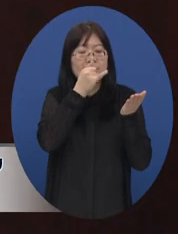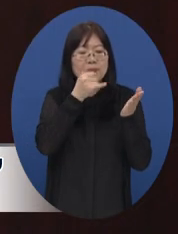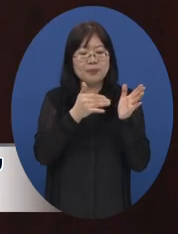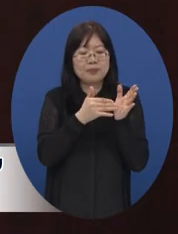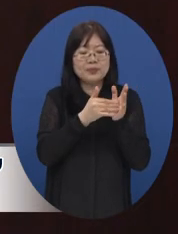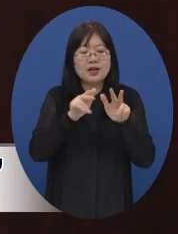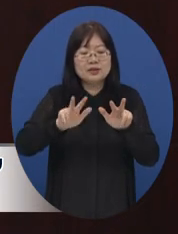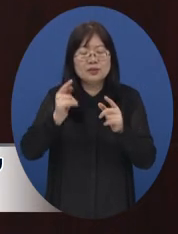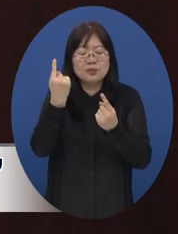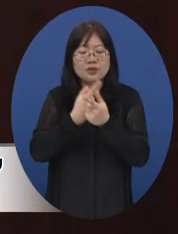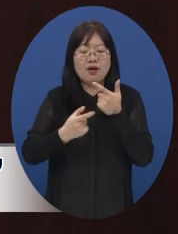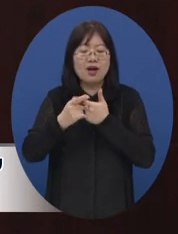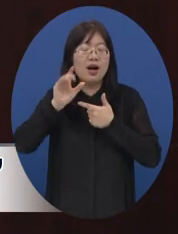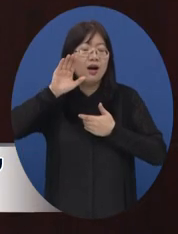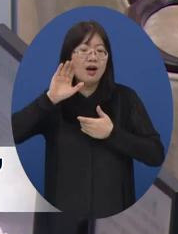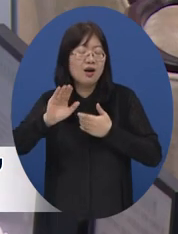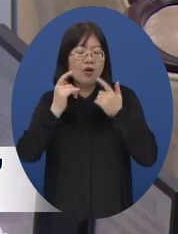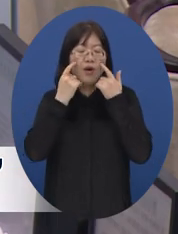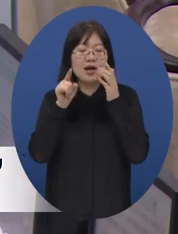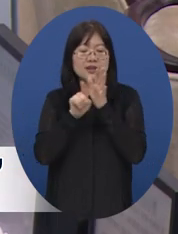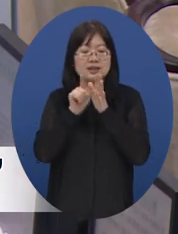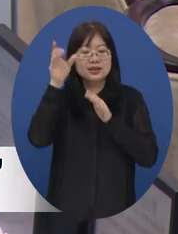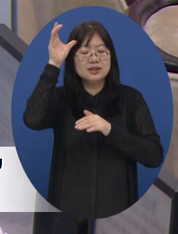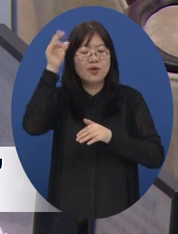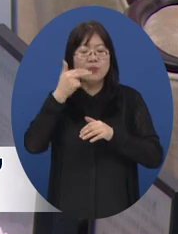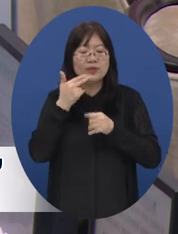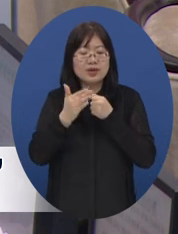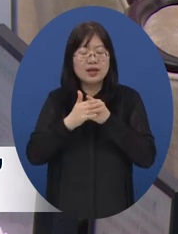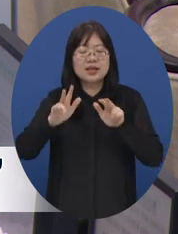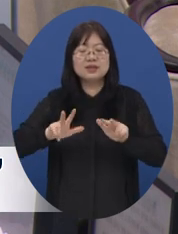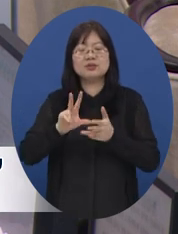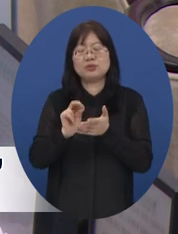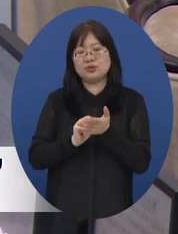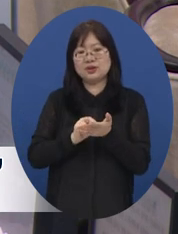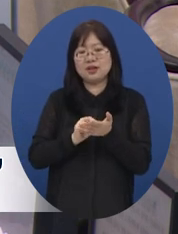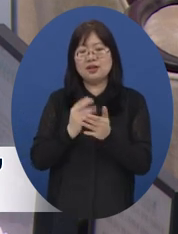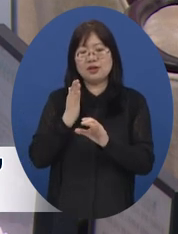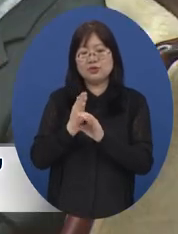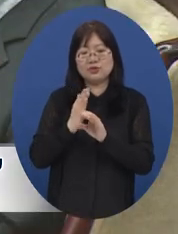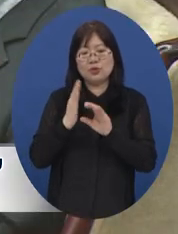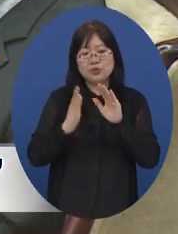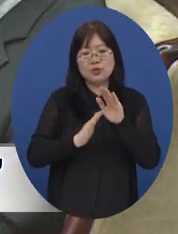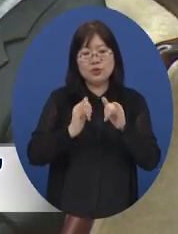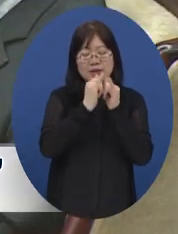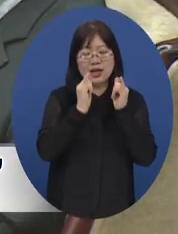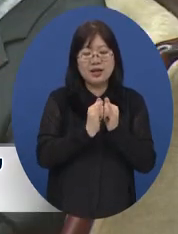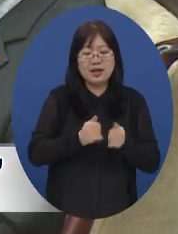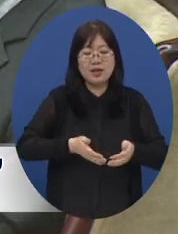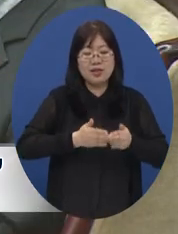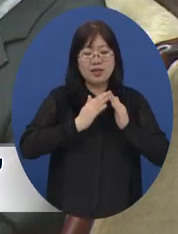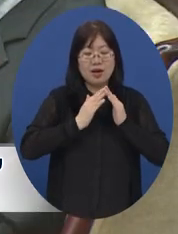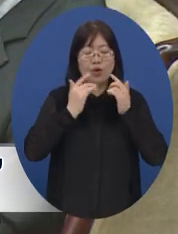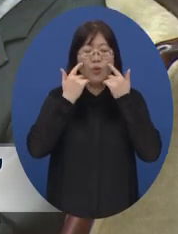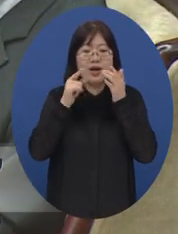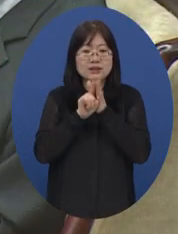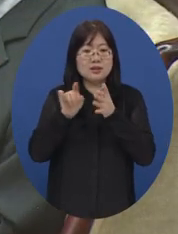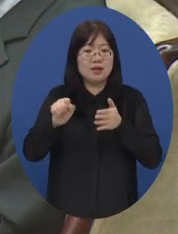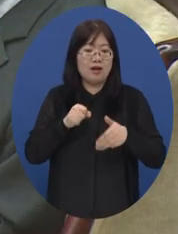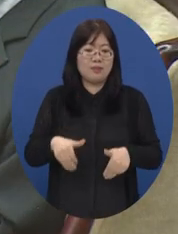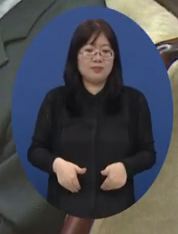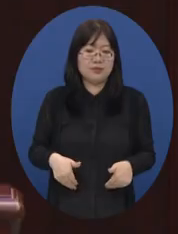지사는 지금보다 앞으로가 더 나을 거란 기대가 없는게 요즘 세대 문제 라며 공정한 사회를 만들어 확신을 가지게 해야 한다 고